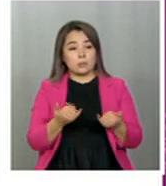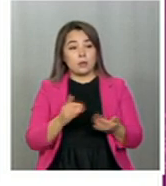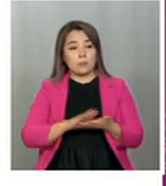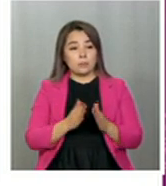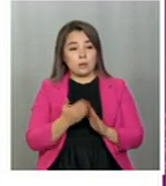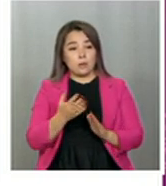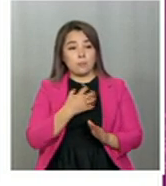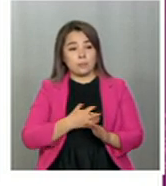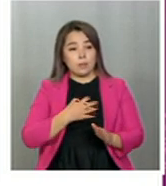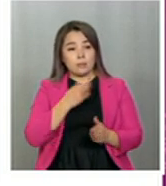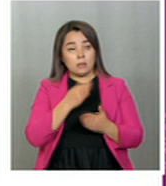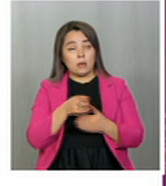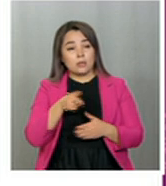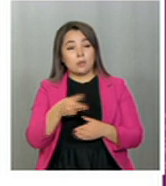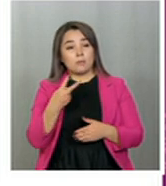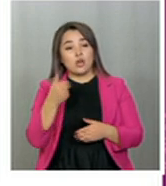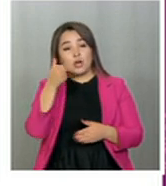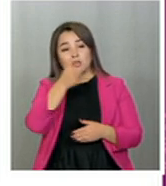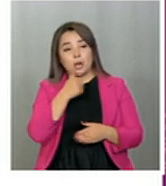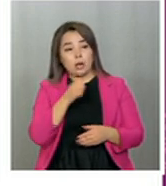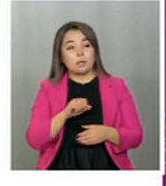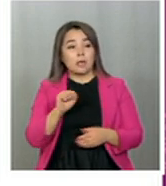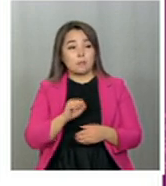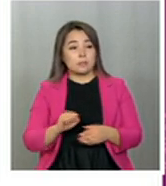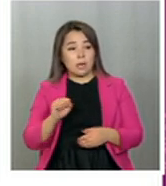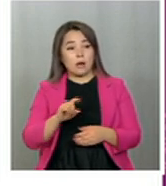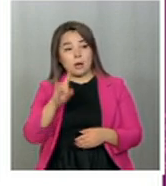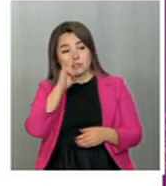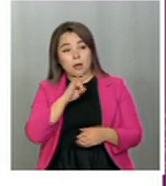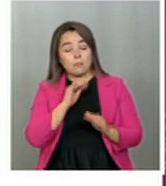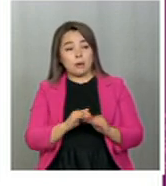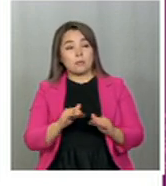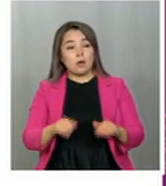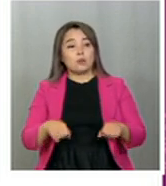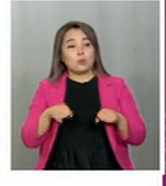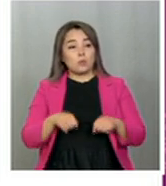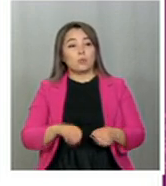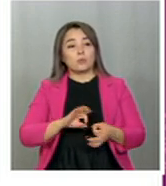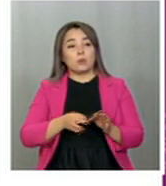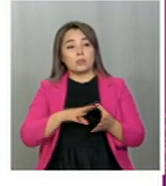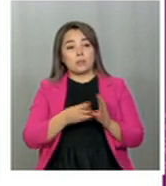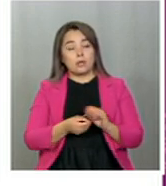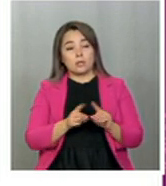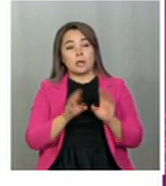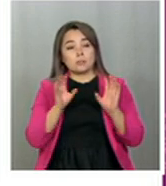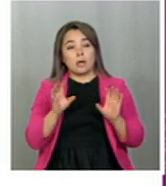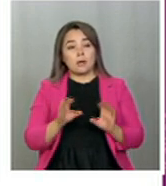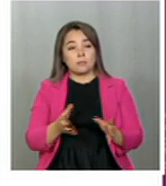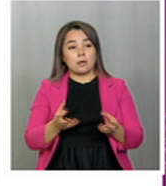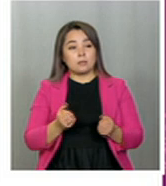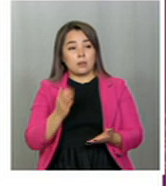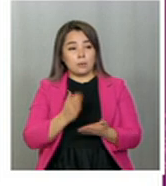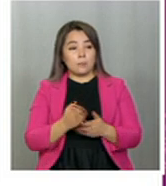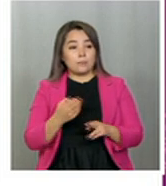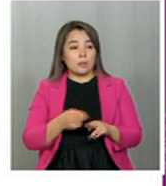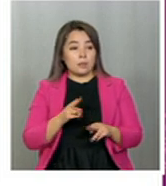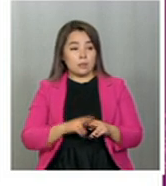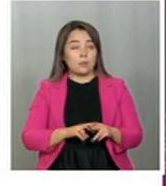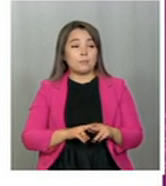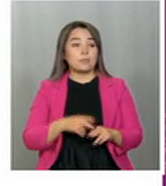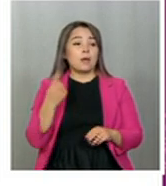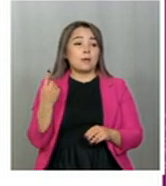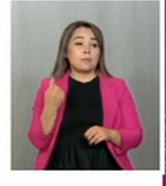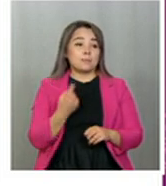негізінде 2002 жылы тамызда Қазақстанда балалар құқығы туралы заң қабылданды. Екінші